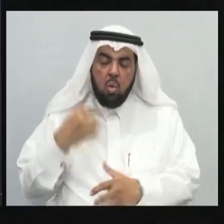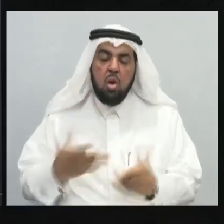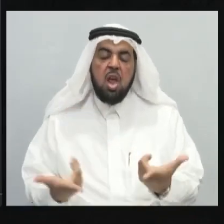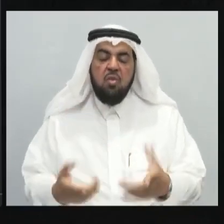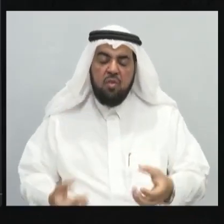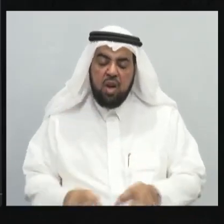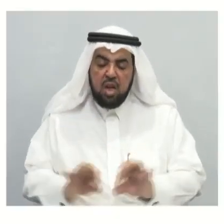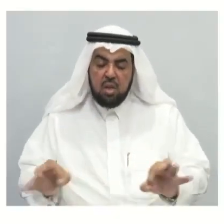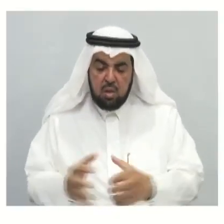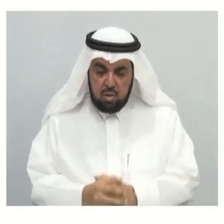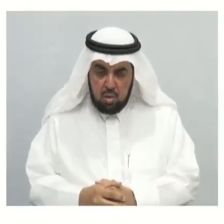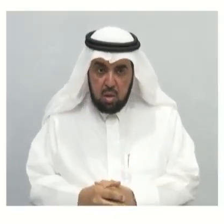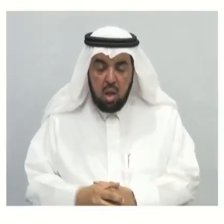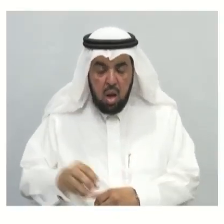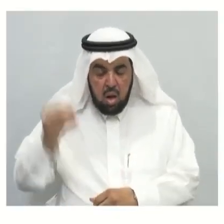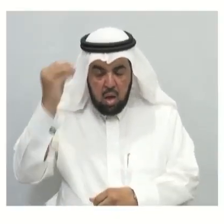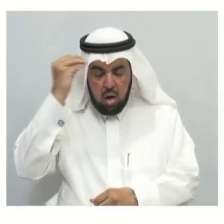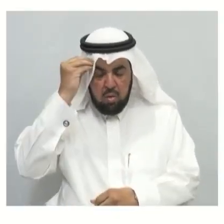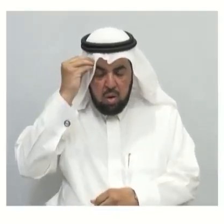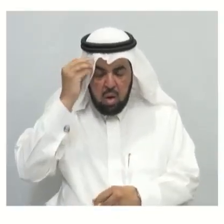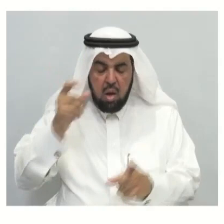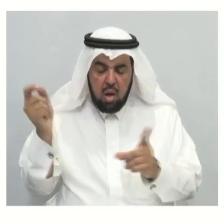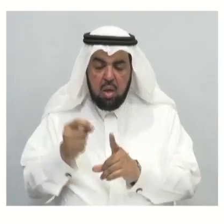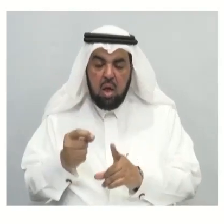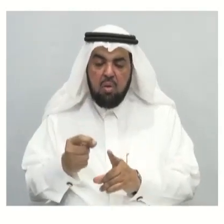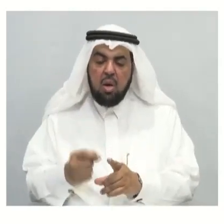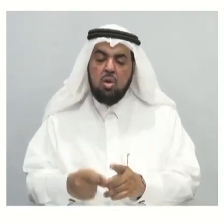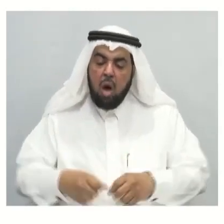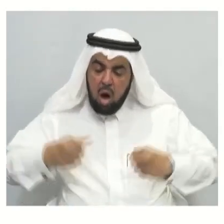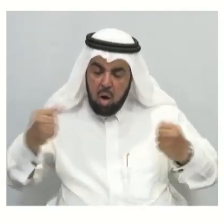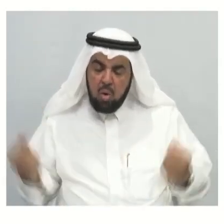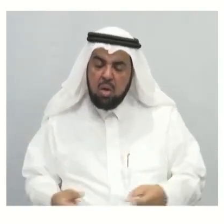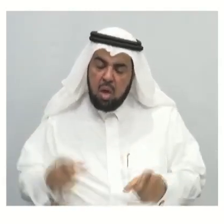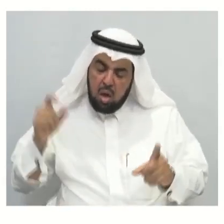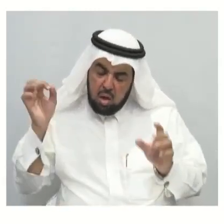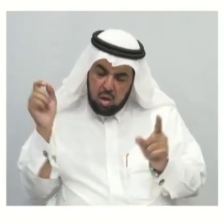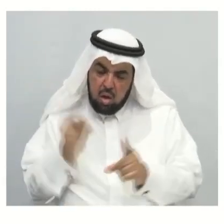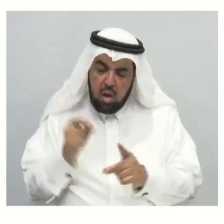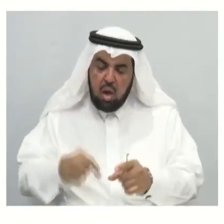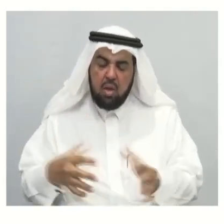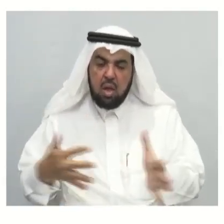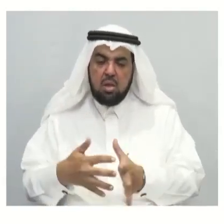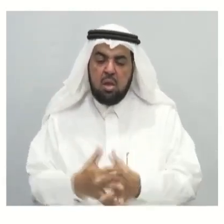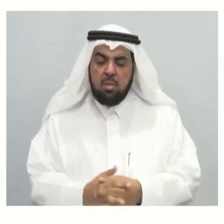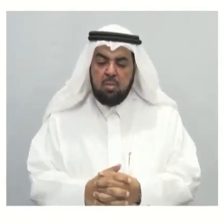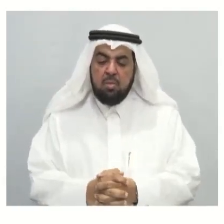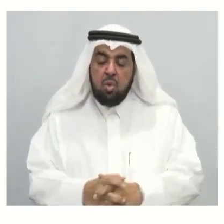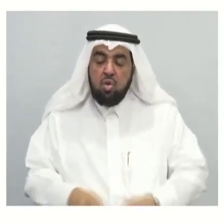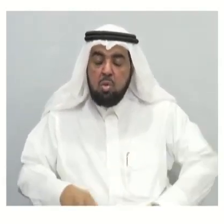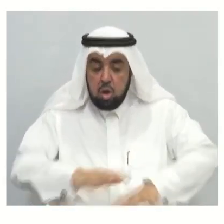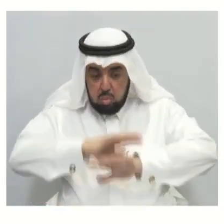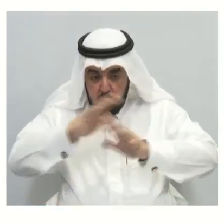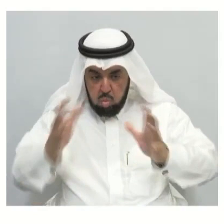نشاتها سنتعرف الان على الاهداف التي تسعى الى تحقيقها هذه الجامعه هناك مجموعه